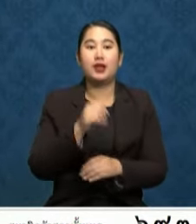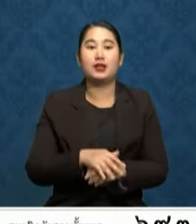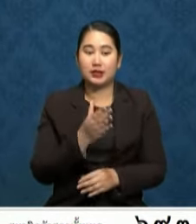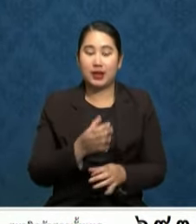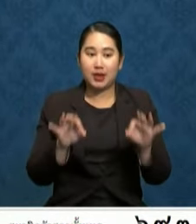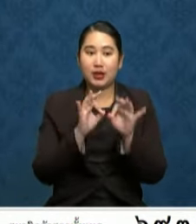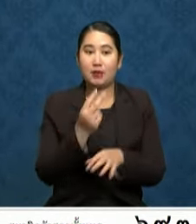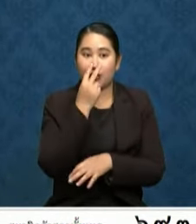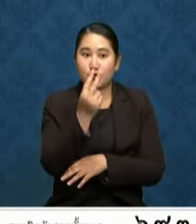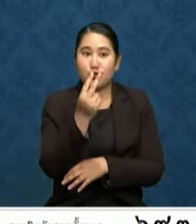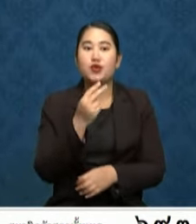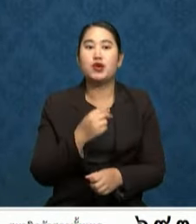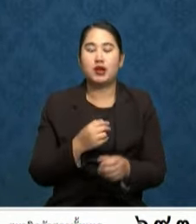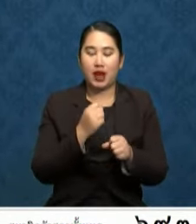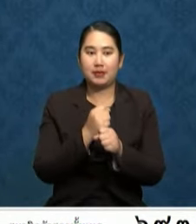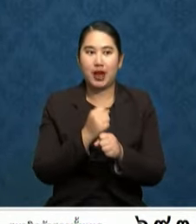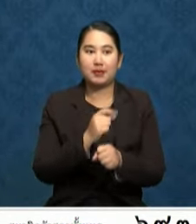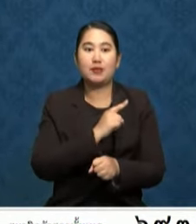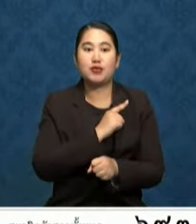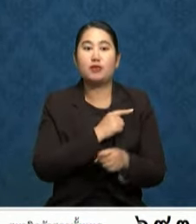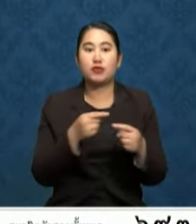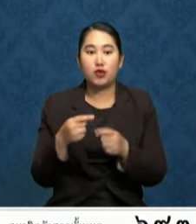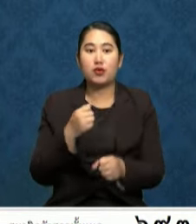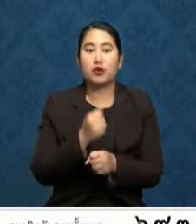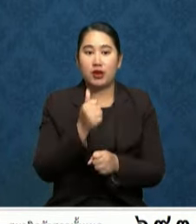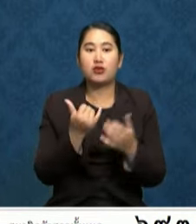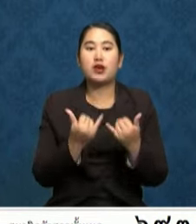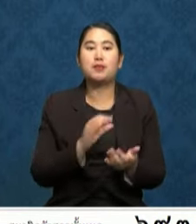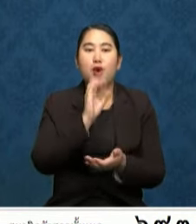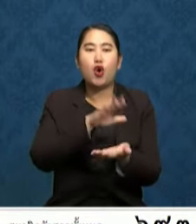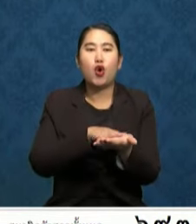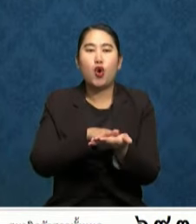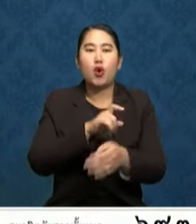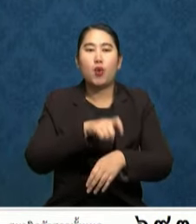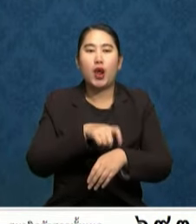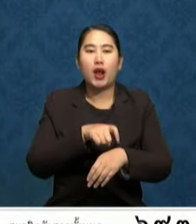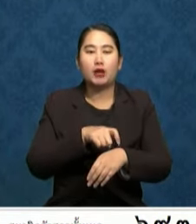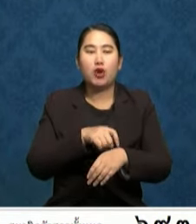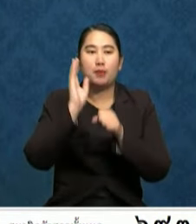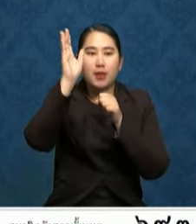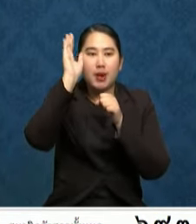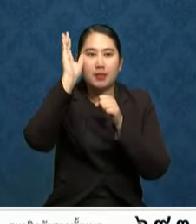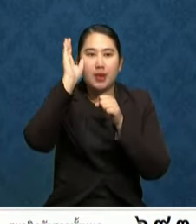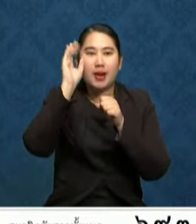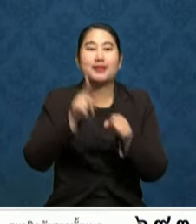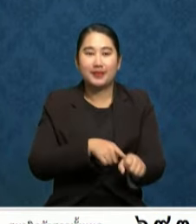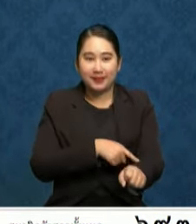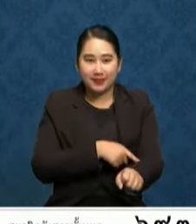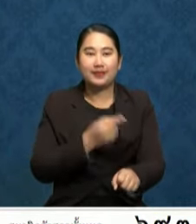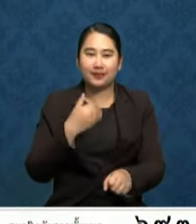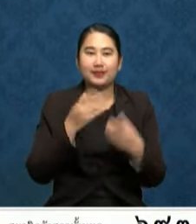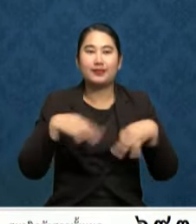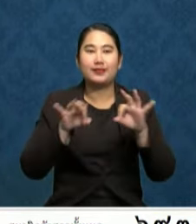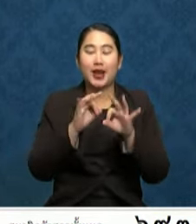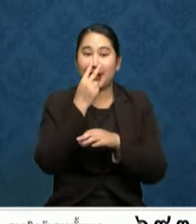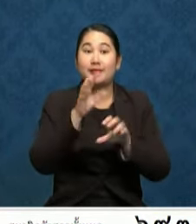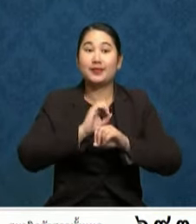ท่านจะสามารถมอนิเตอรแล้วก็ดูผู้ที่รับผิดชอบได้ต่อไปต้องขอประทานโทษนะครับที่ใช้เวลาในการพูดและตอบนานหน่อยนะเพื่อจะได้เห็น